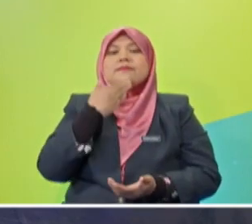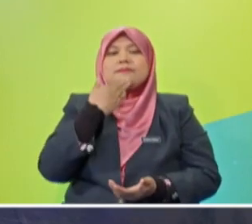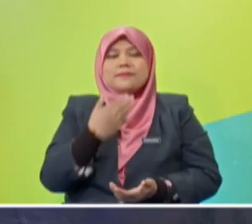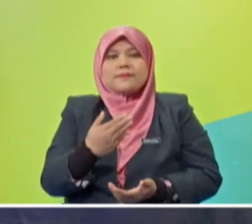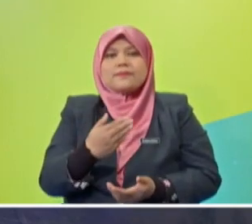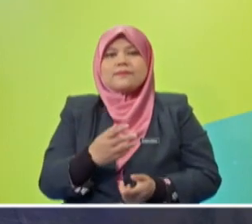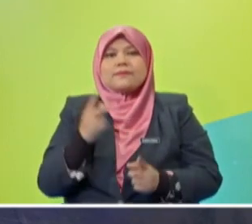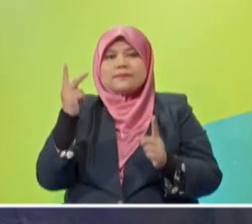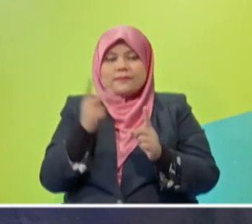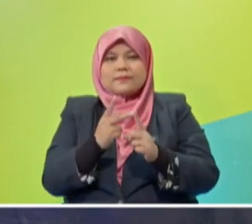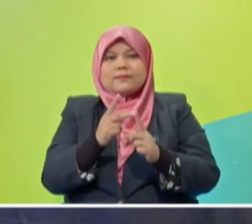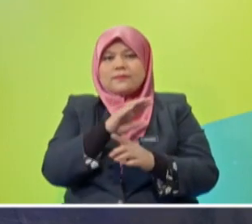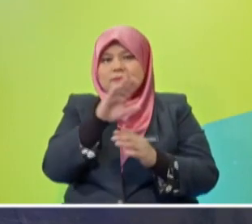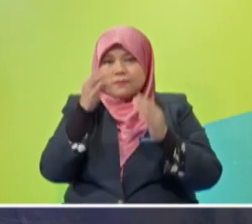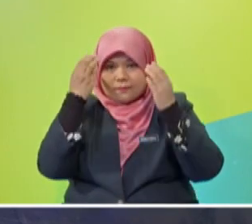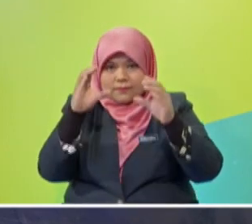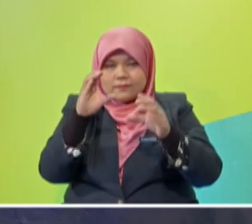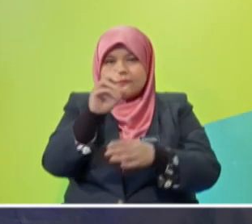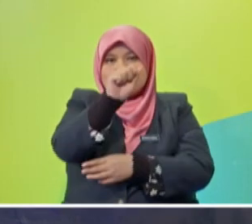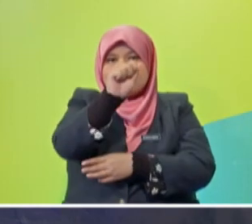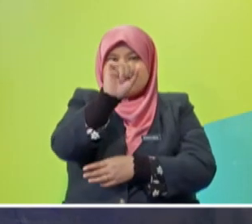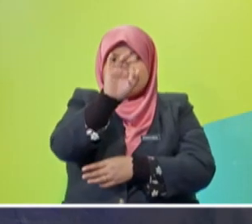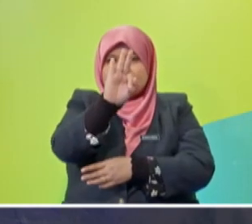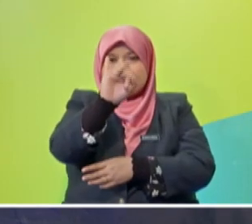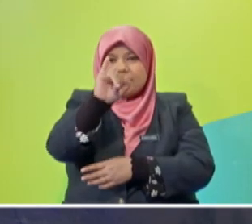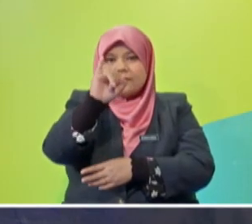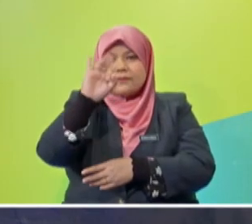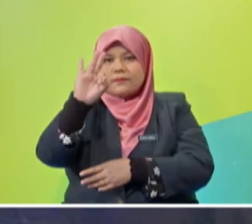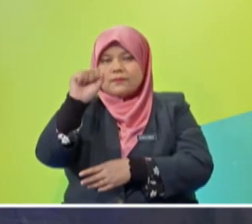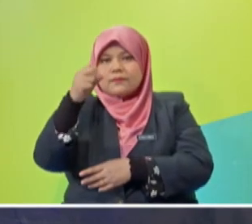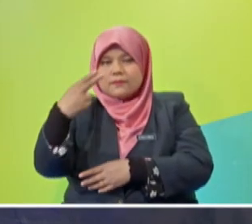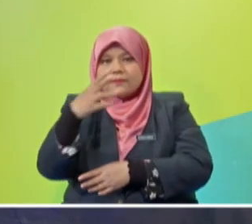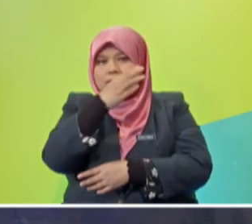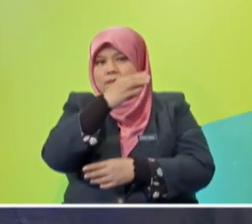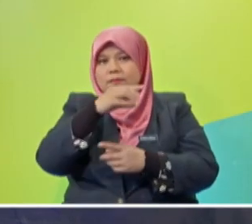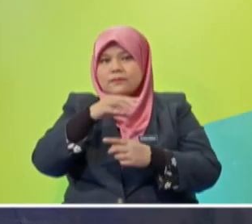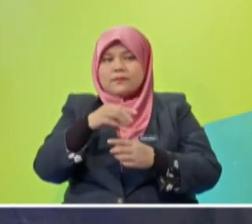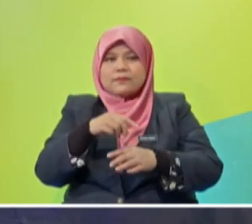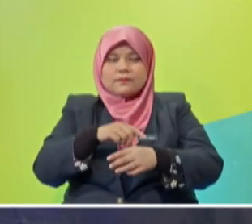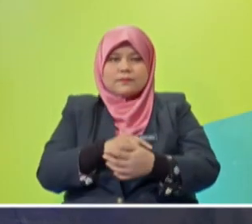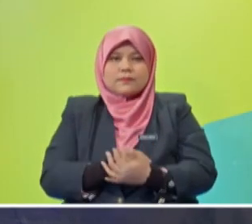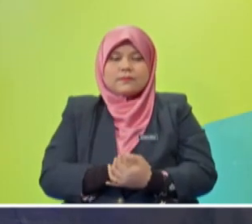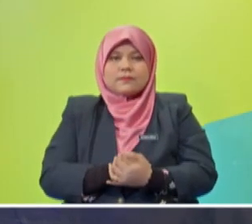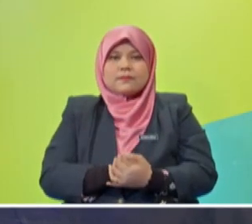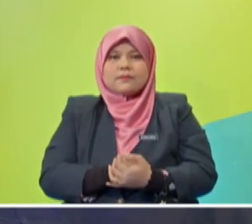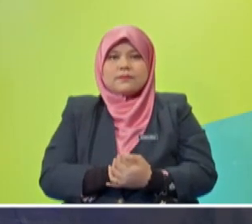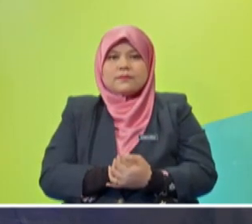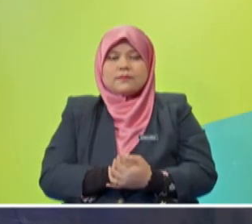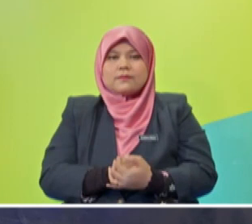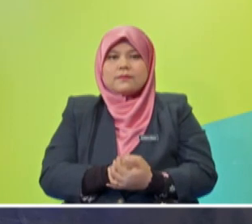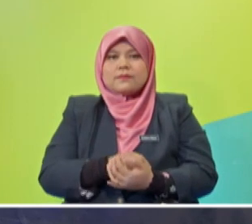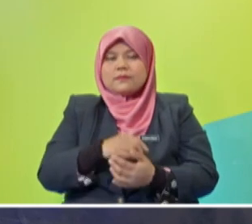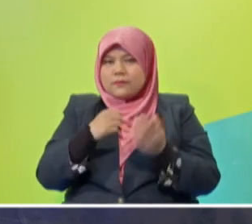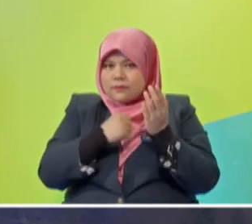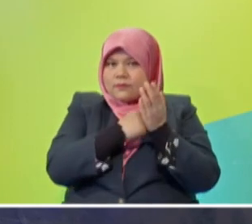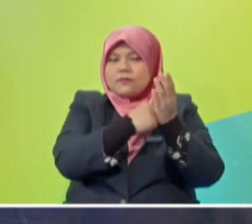kepada Cikgu Nur Afifah kerana bersama Ifan hari ini tentunya dalam mata pelajaran geografi. Jadi, mari kita sama-sama sokong aspirasi negara